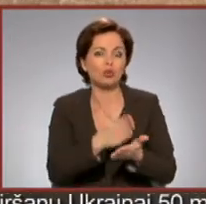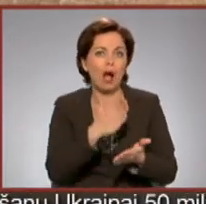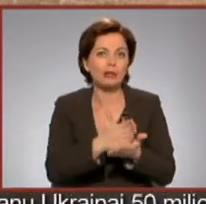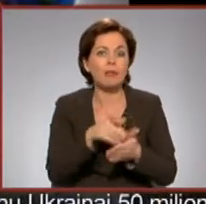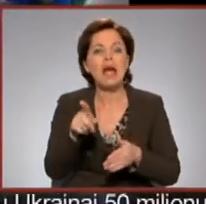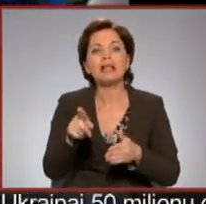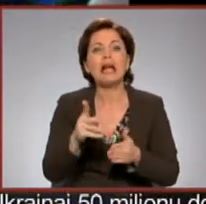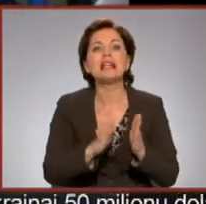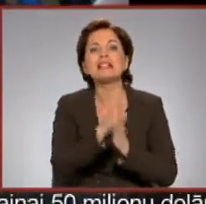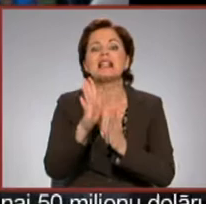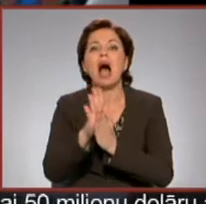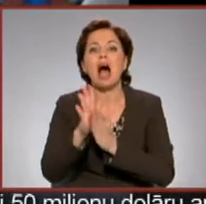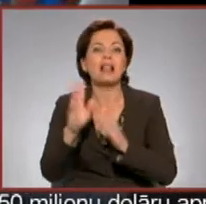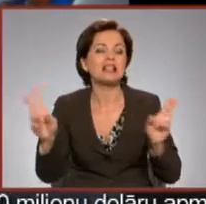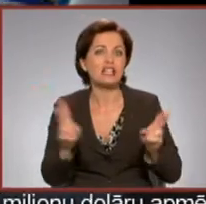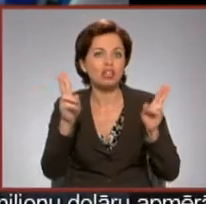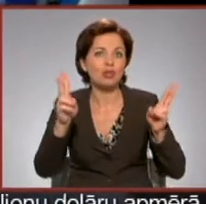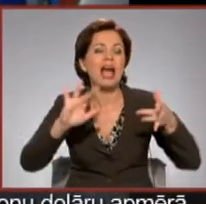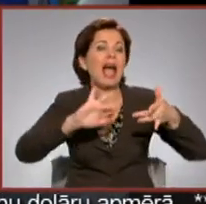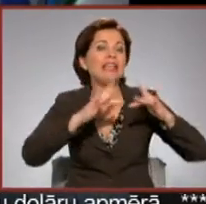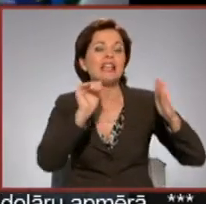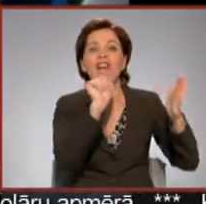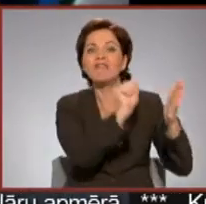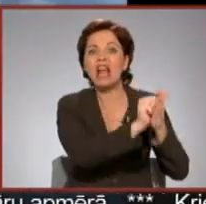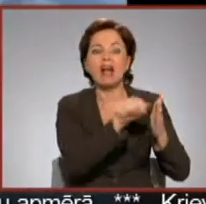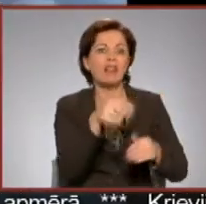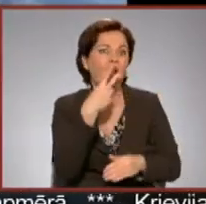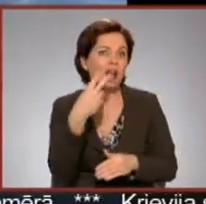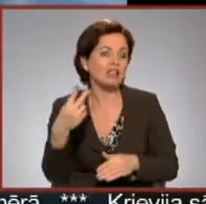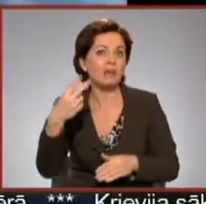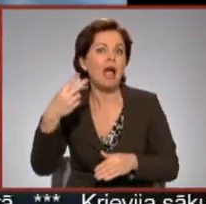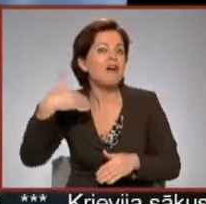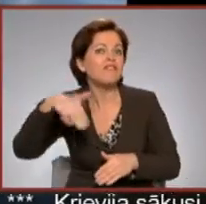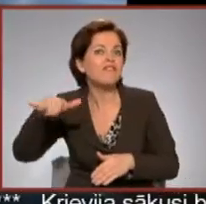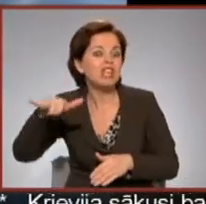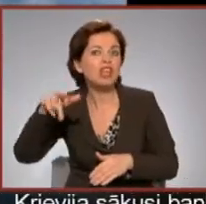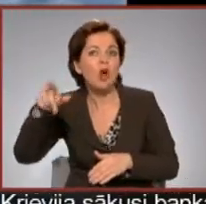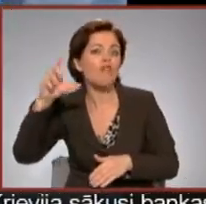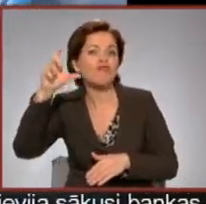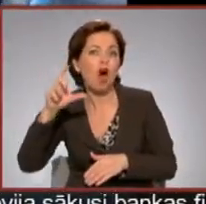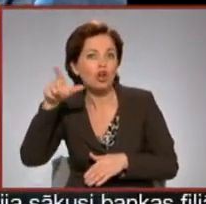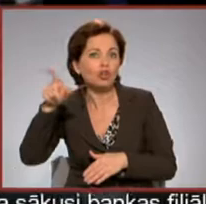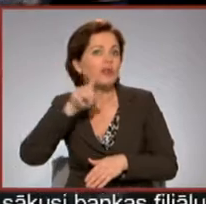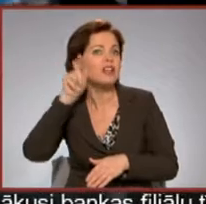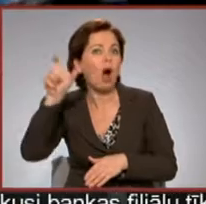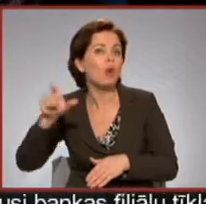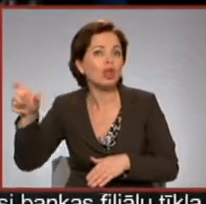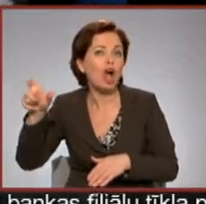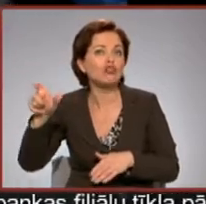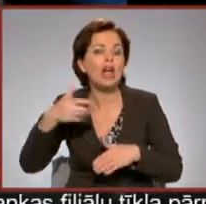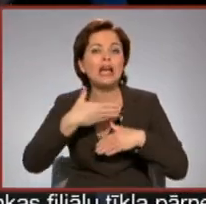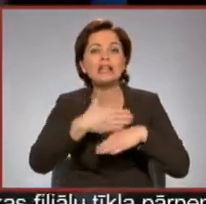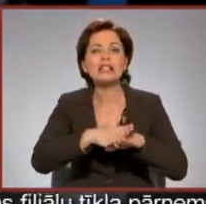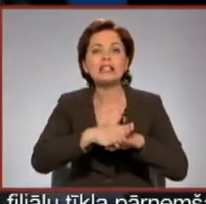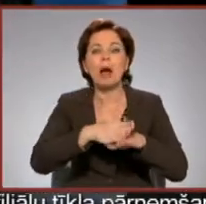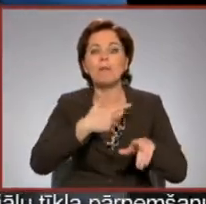zāles pleķis. Tikmēr dažādās interneta vietnēs atrodami neskaitāmi video un fotogrāfijas, kur redzams, kā jaunieši izdemolē Volkswagen